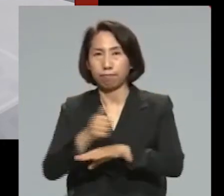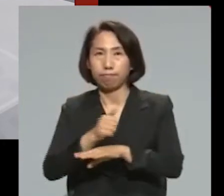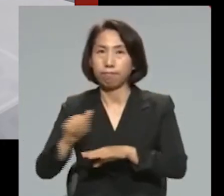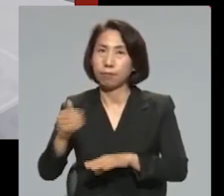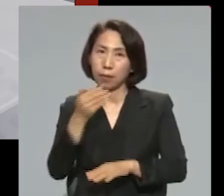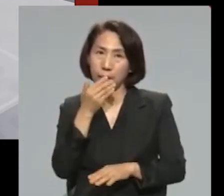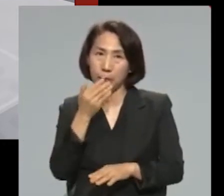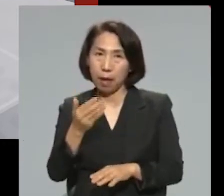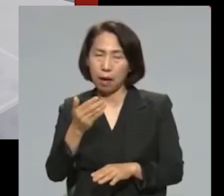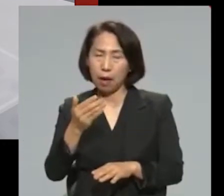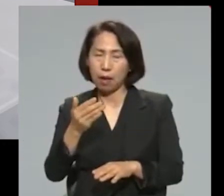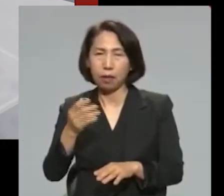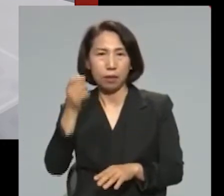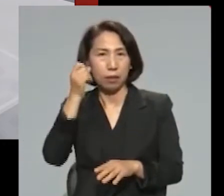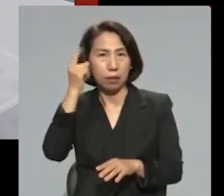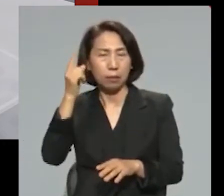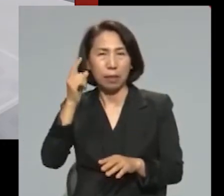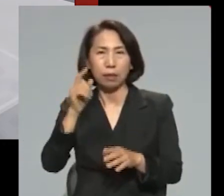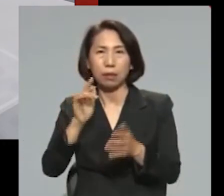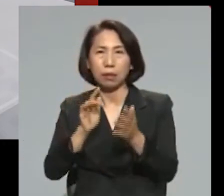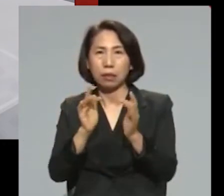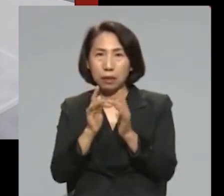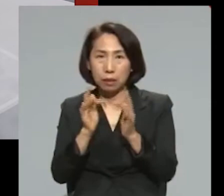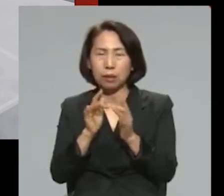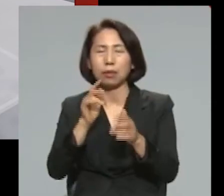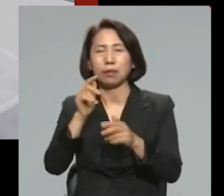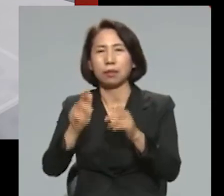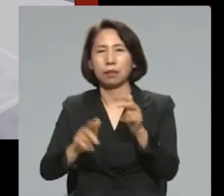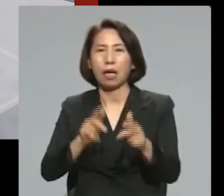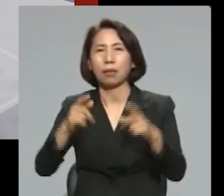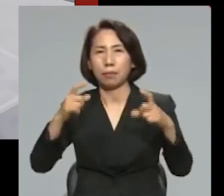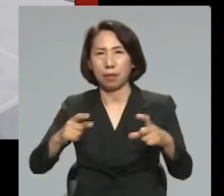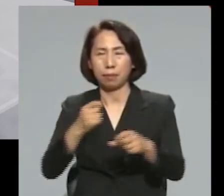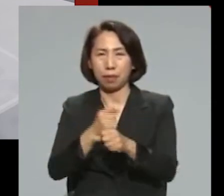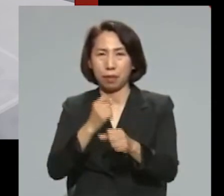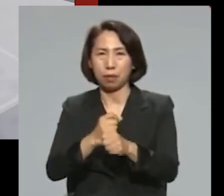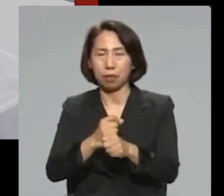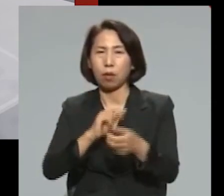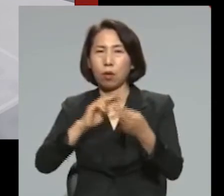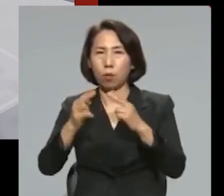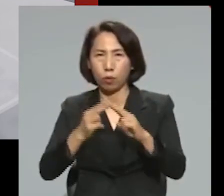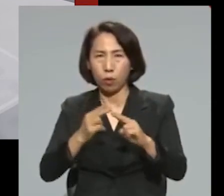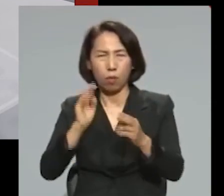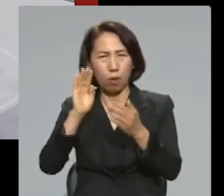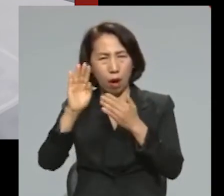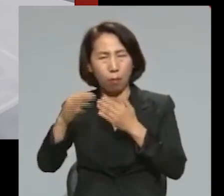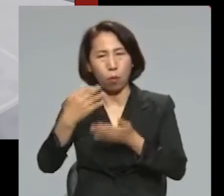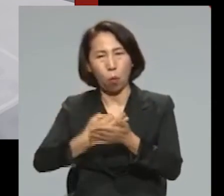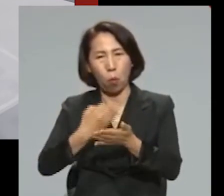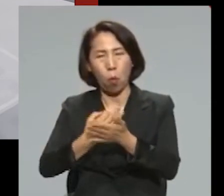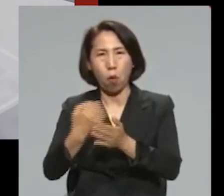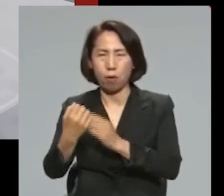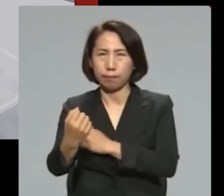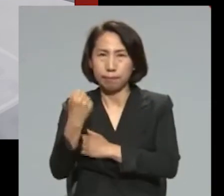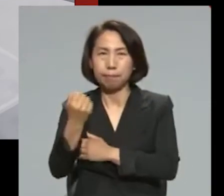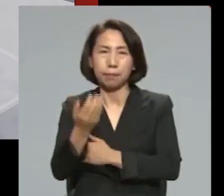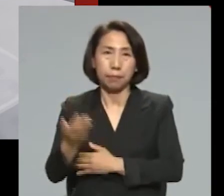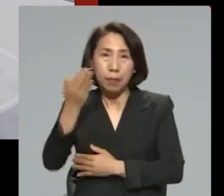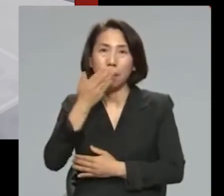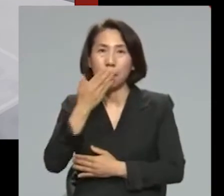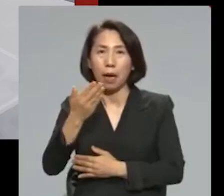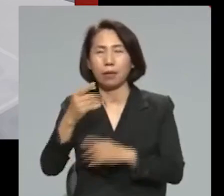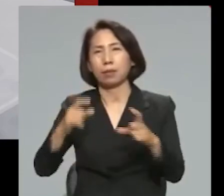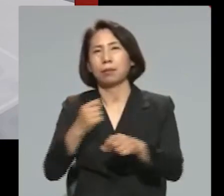어떤 스마트 산업단지를 만들어서 고령이 부가가치가 높은 그런 지역으로 만들 계획입니다.